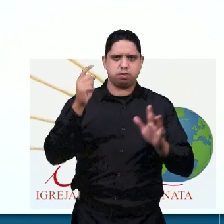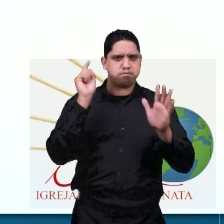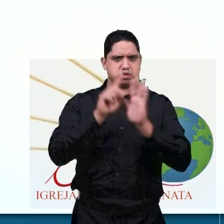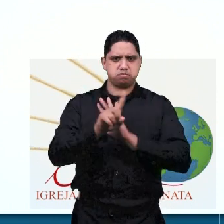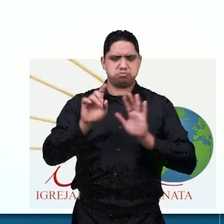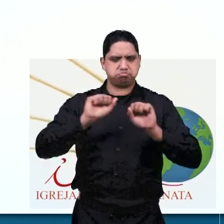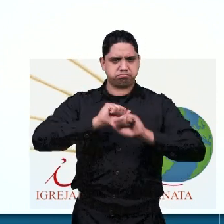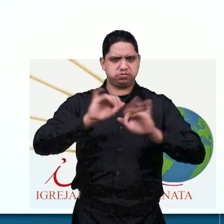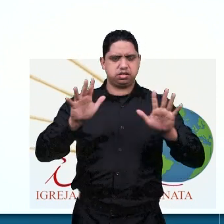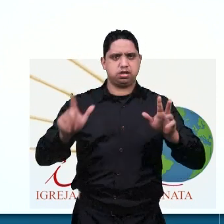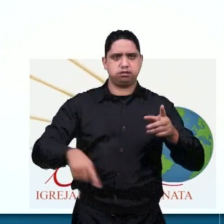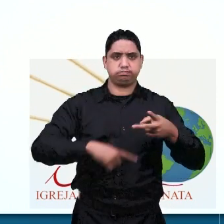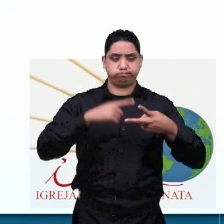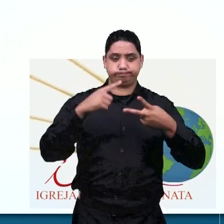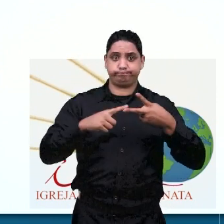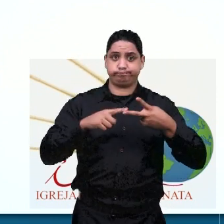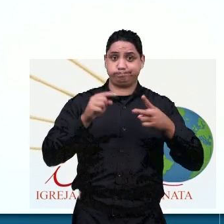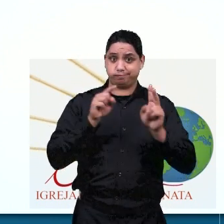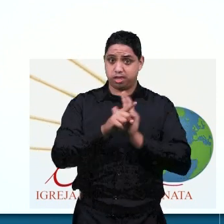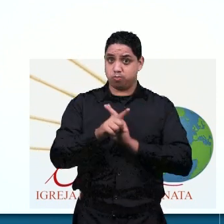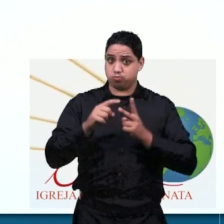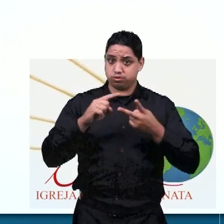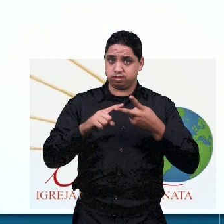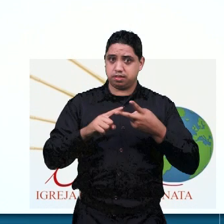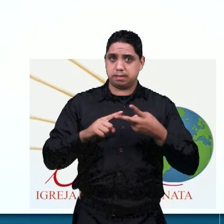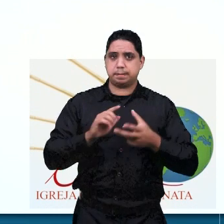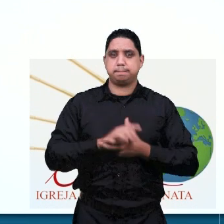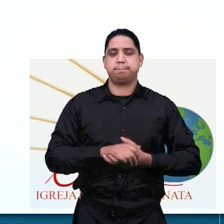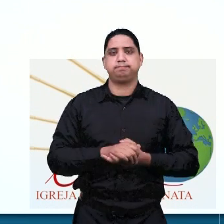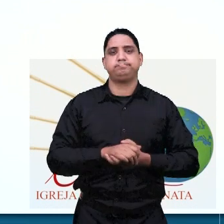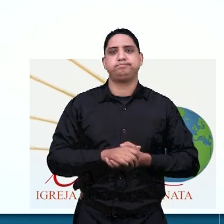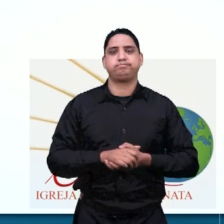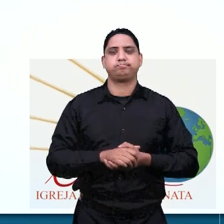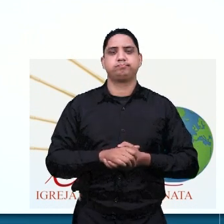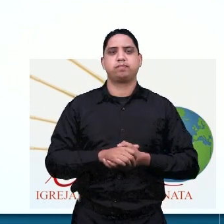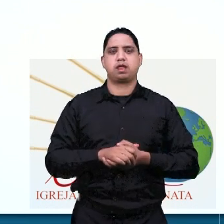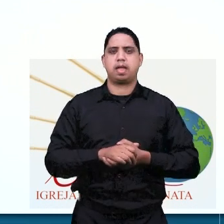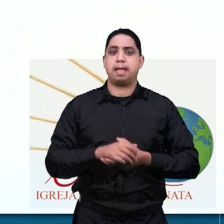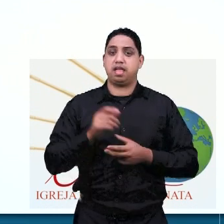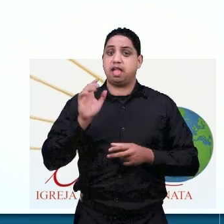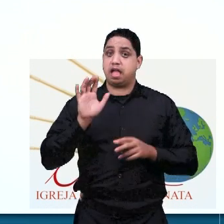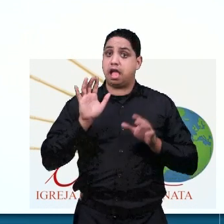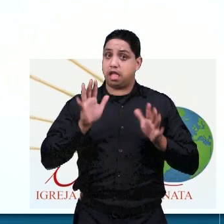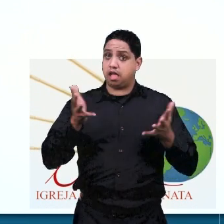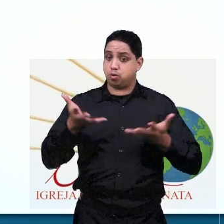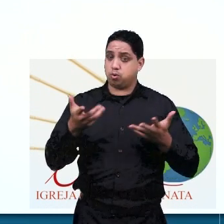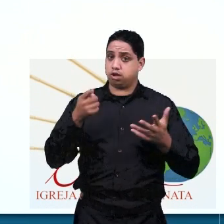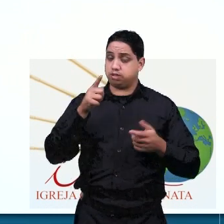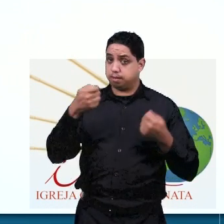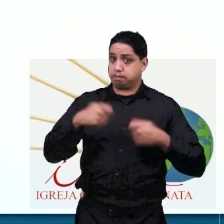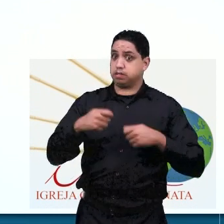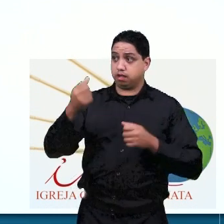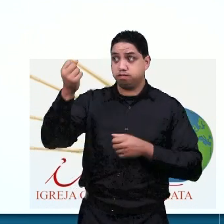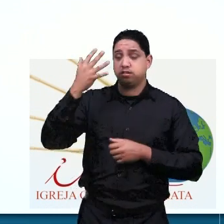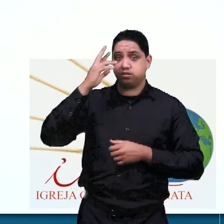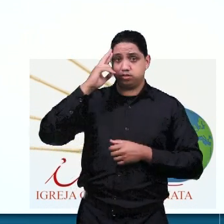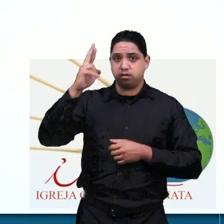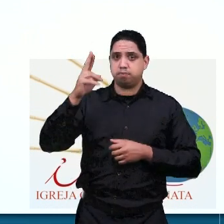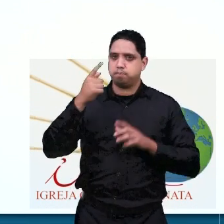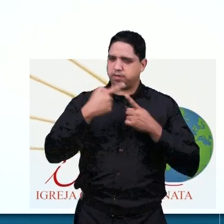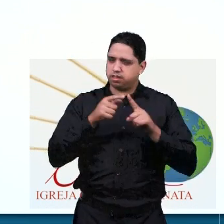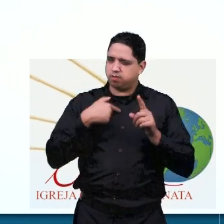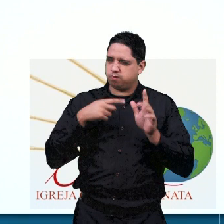elle est très claire. Passons à la deuxième question qui est un peu plus large. Vous allez chercher la révélation du Seigneur, mais je vais vous